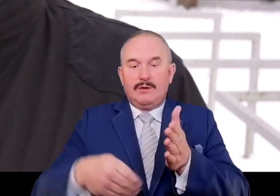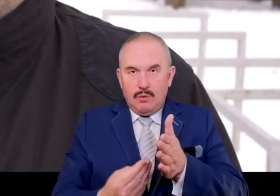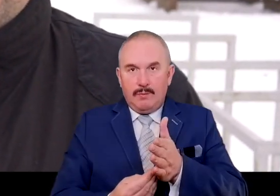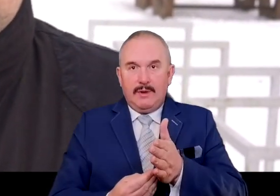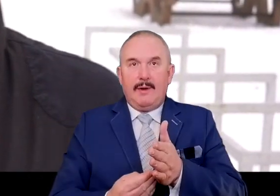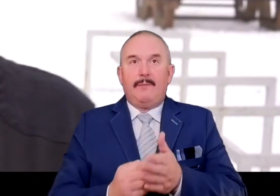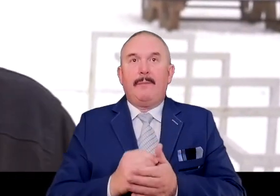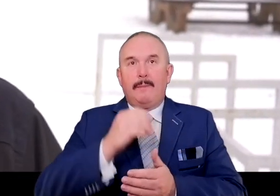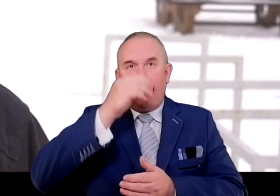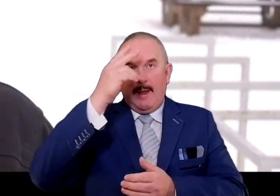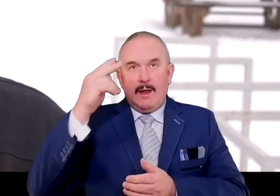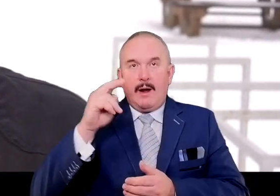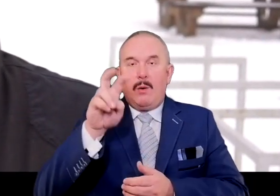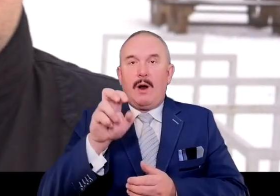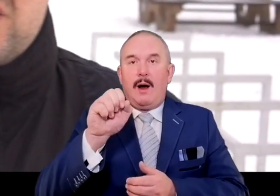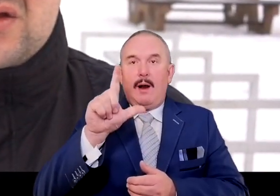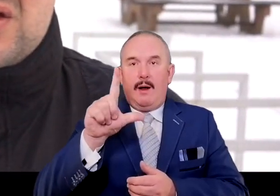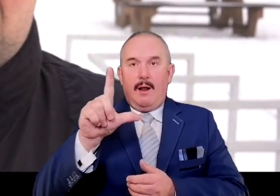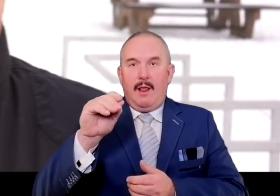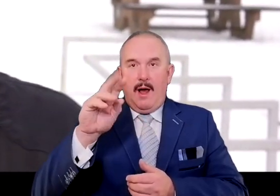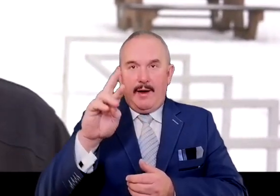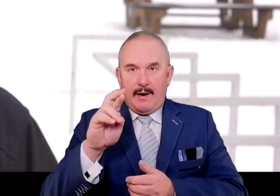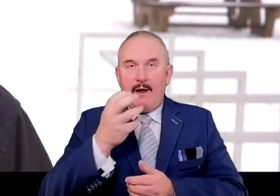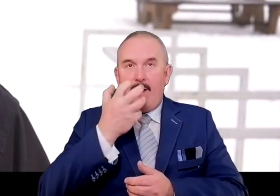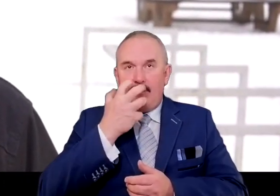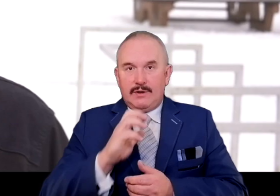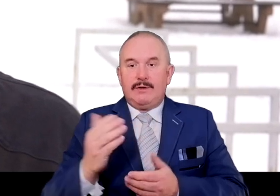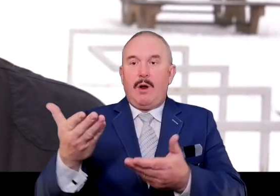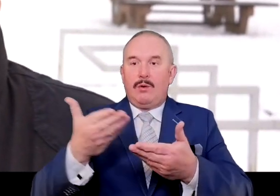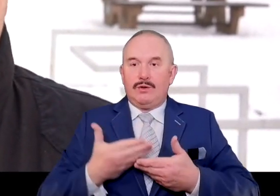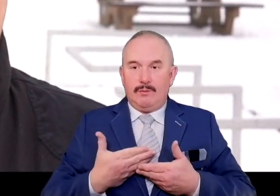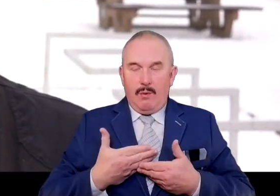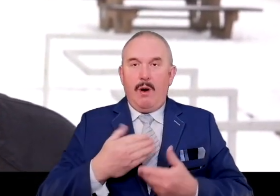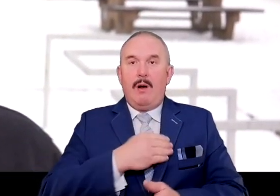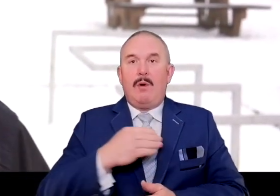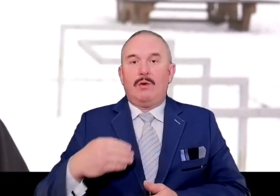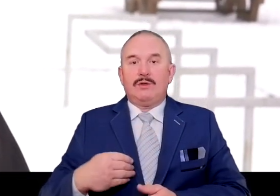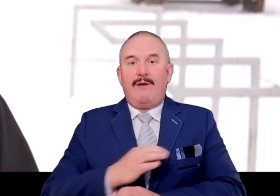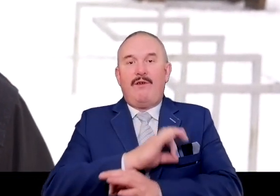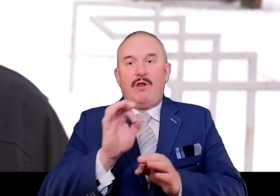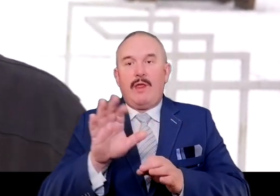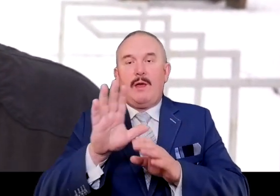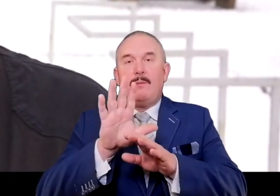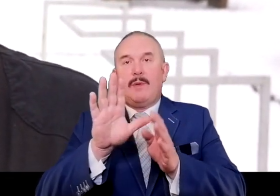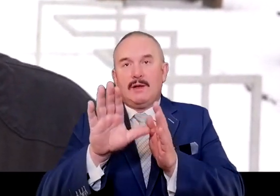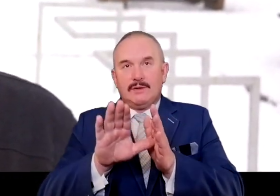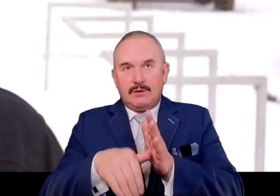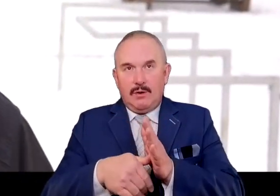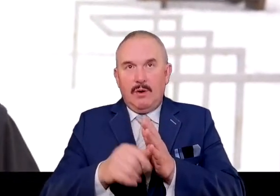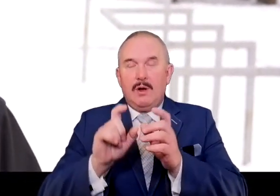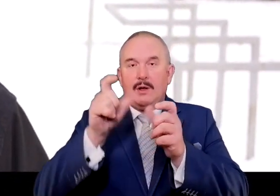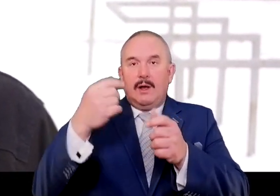zaślubin. Generał Haller, wcześniej otrzymawszy od Polonii Wolnego Miasta Gdańska